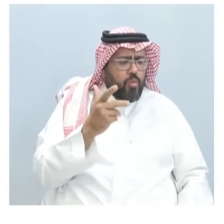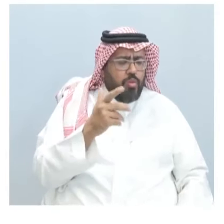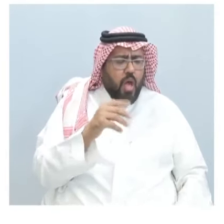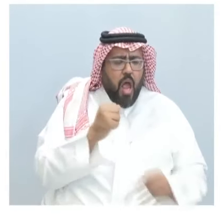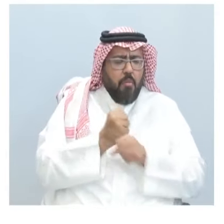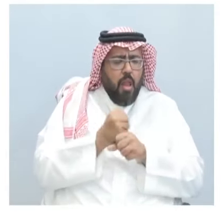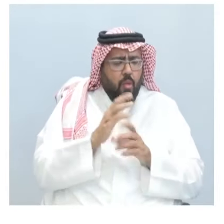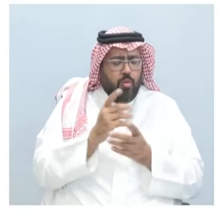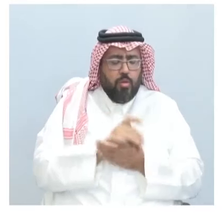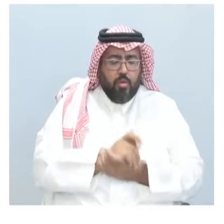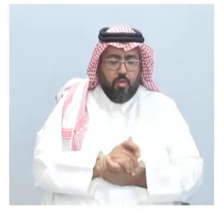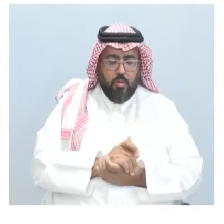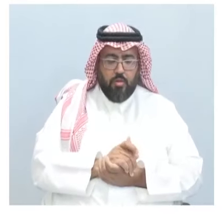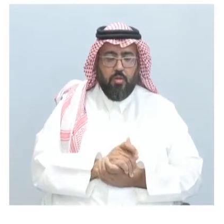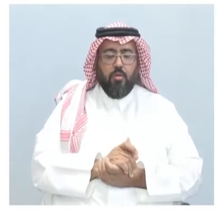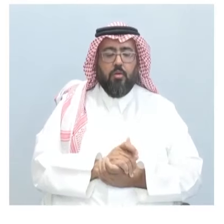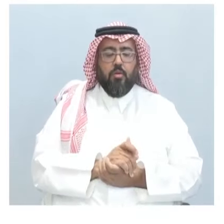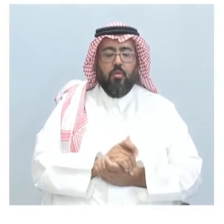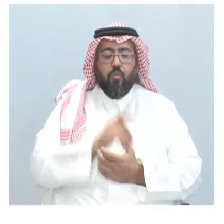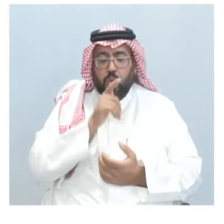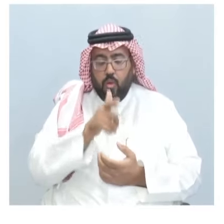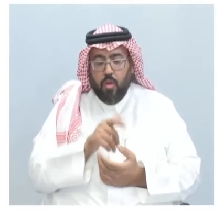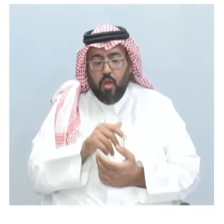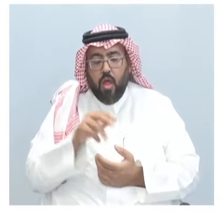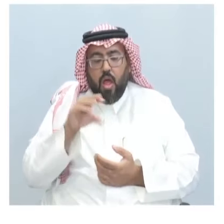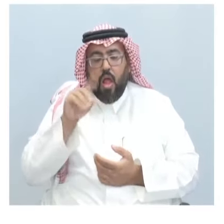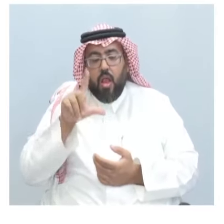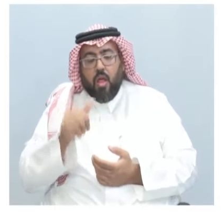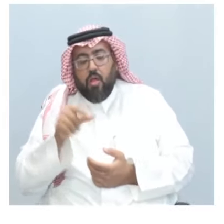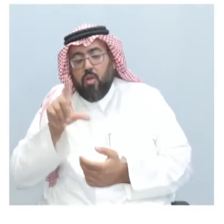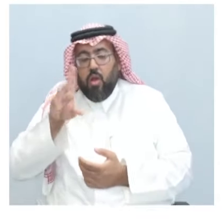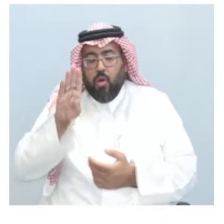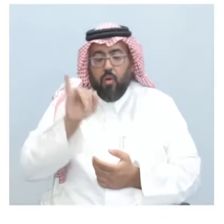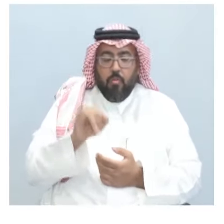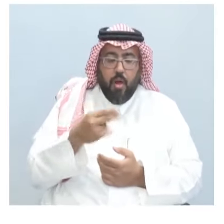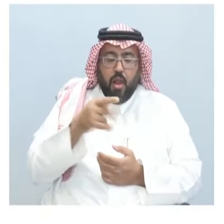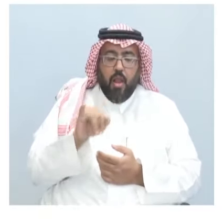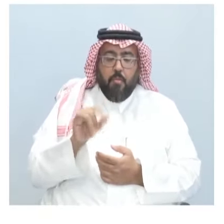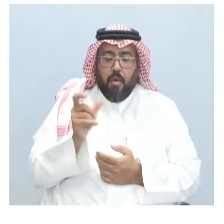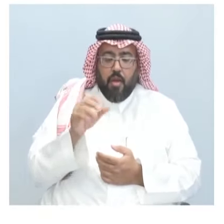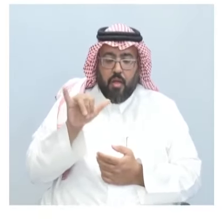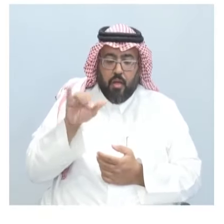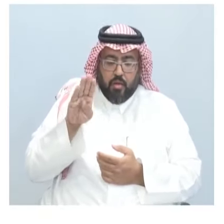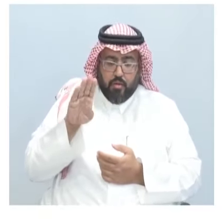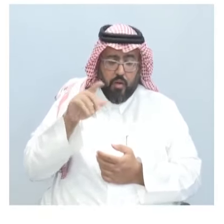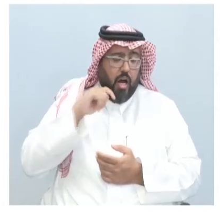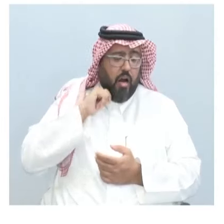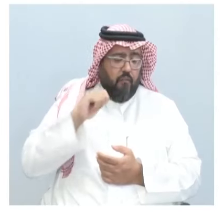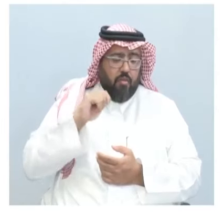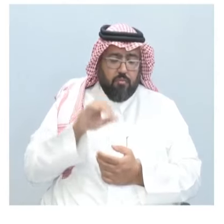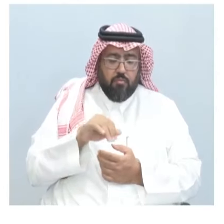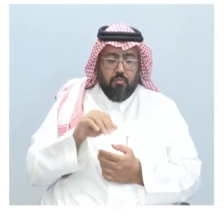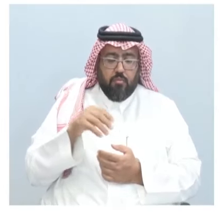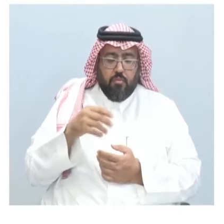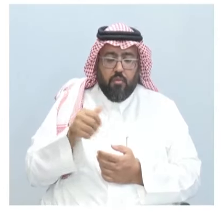من امرك فتقول هل ادلكم على من يكفله اي هل